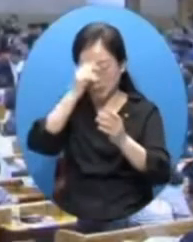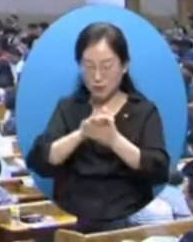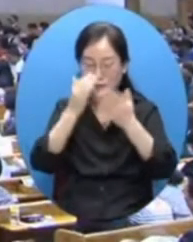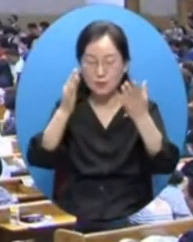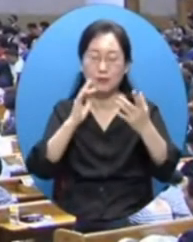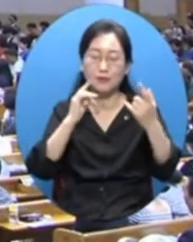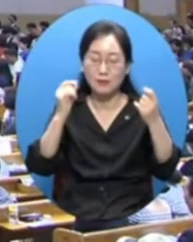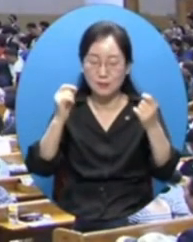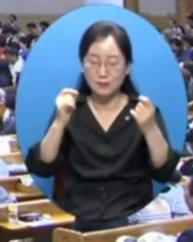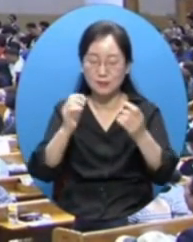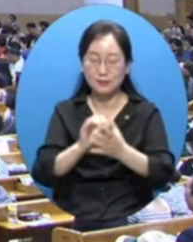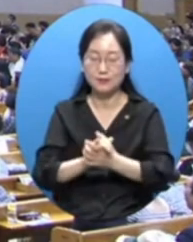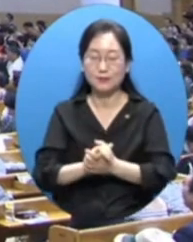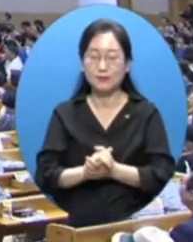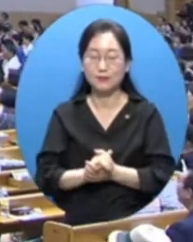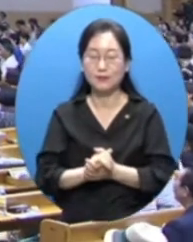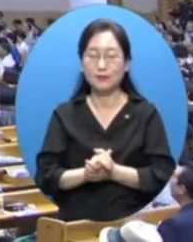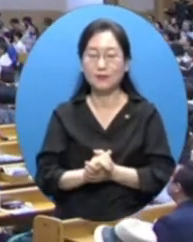올리옵나이다. 아멘.